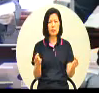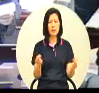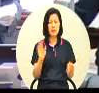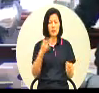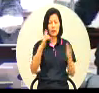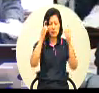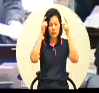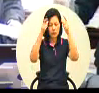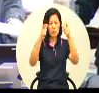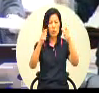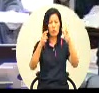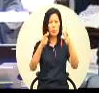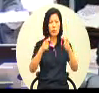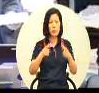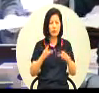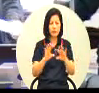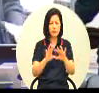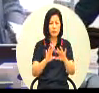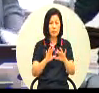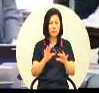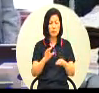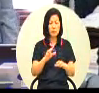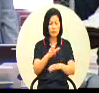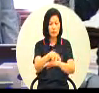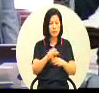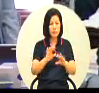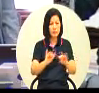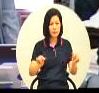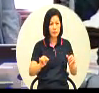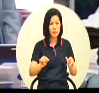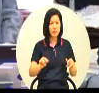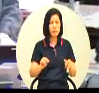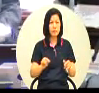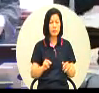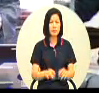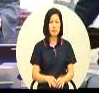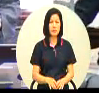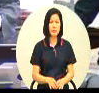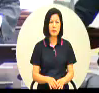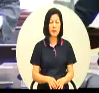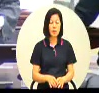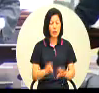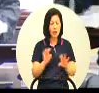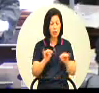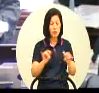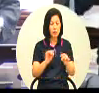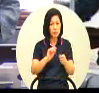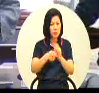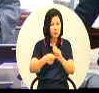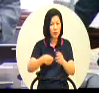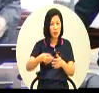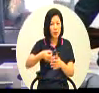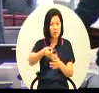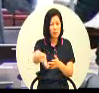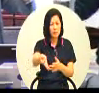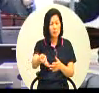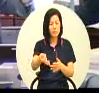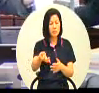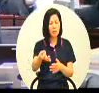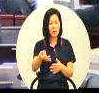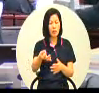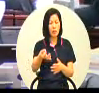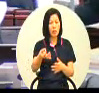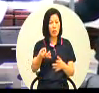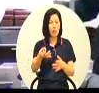你也讲有拢 在， 拢在根本就不可。 我相信有足侪人无去叫。 這個、 一定 做 这样无一件， 如果